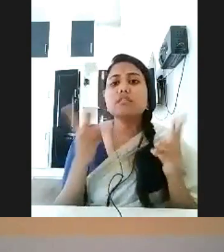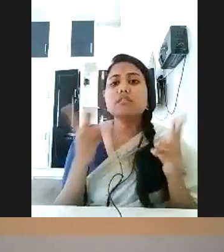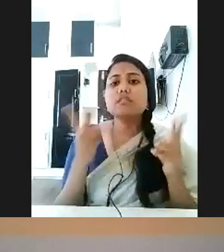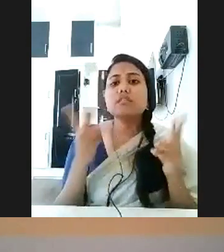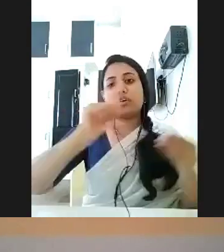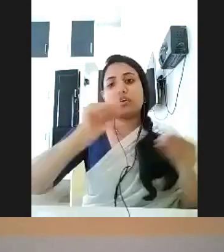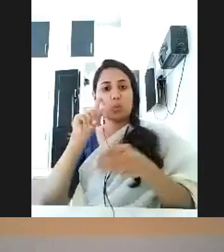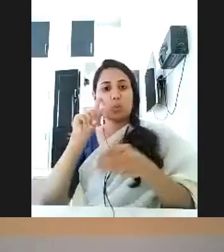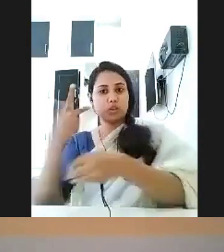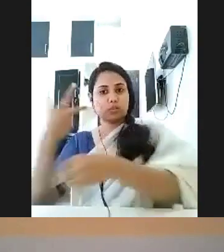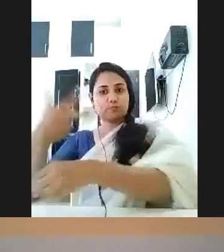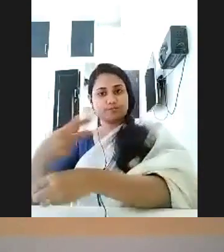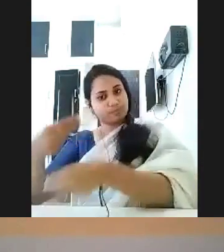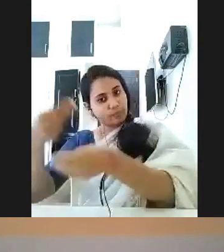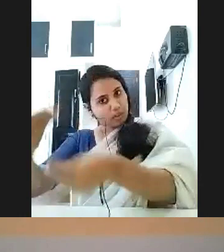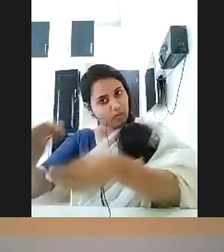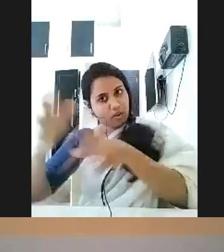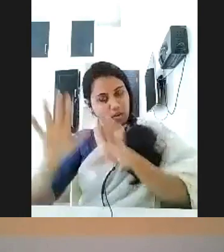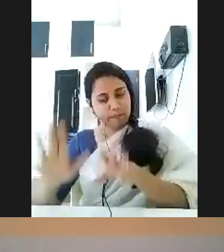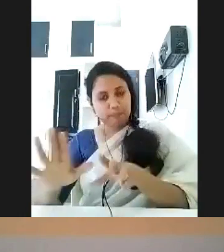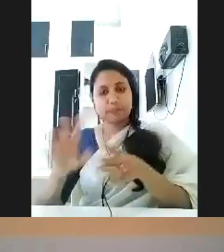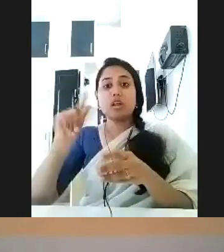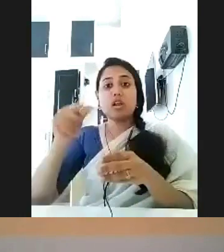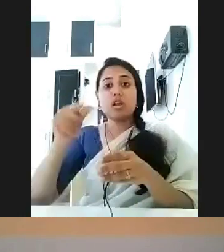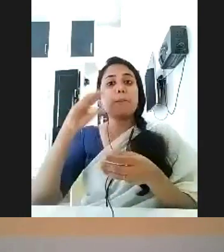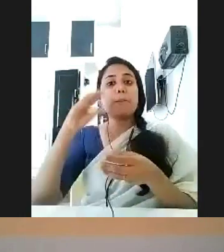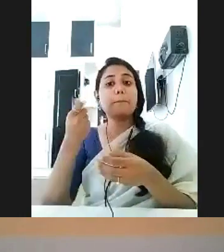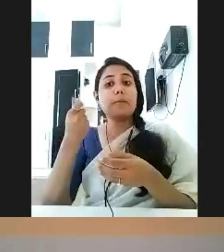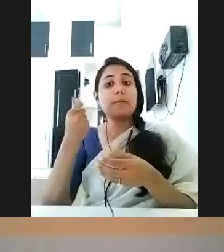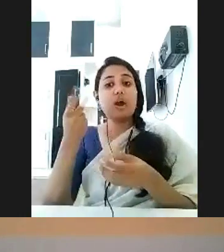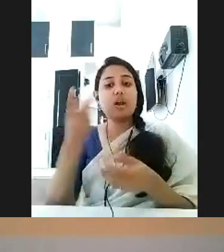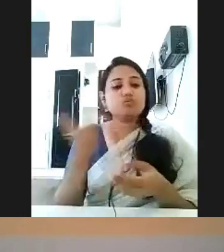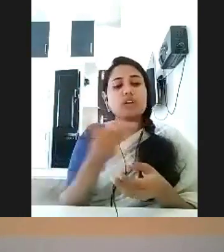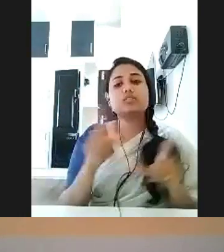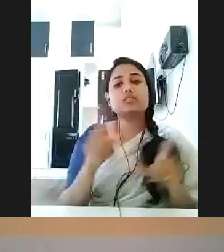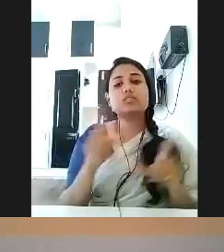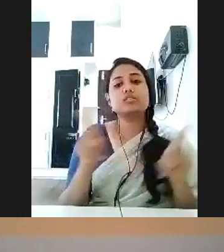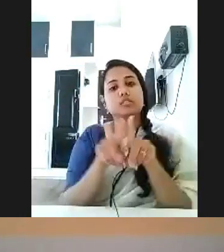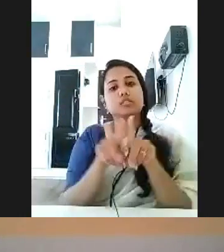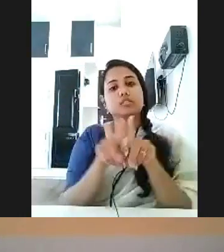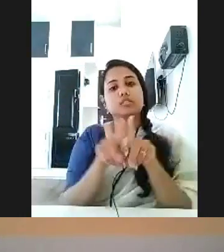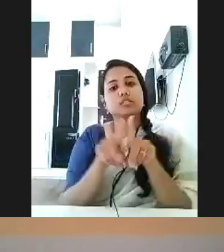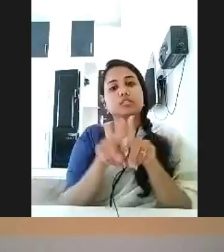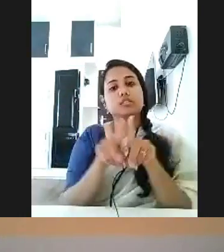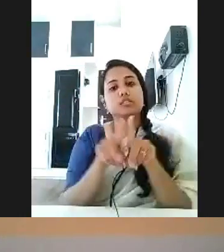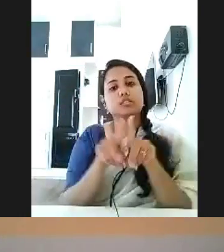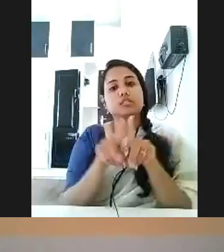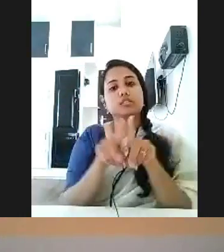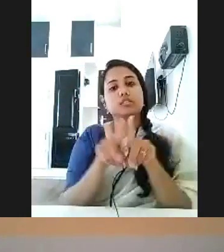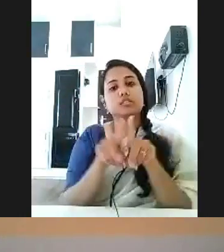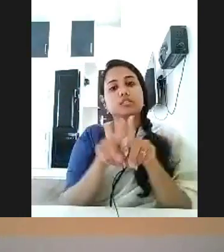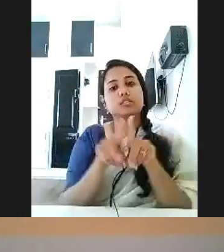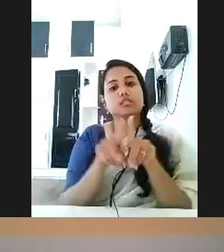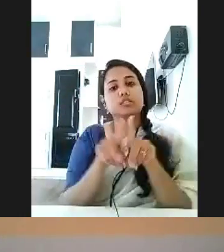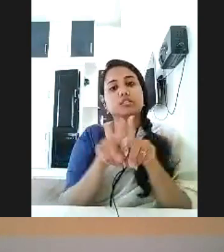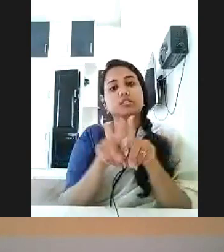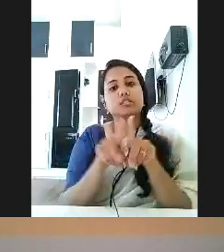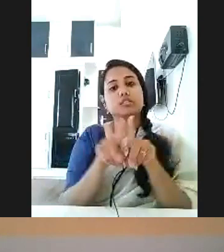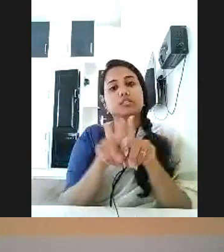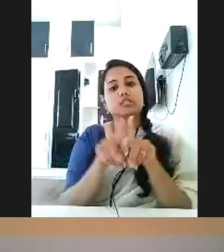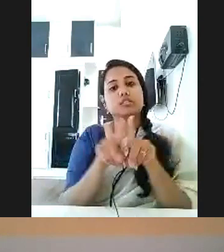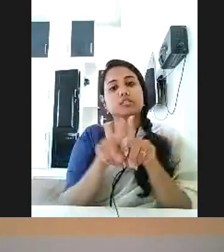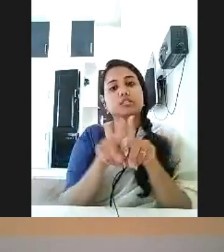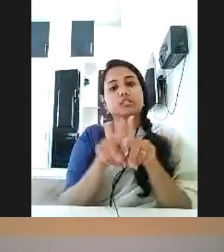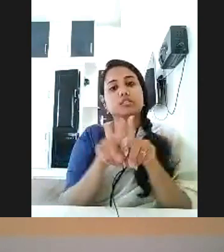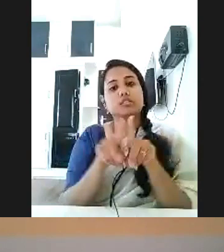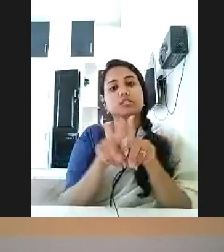ആണ്. അതിന്റെ കോസ്റ്റ് നോക്കാൻ പോയാൽ ഓൾമോസ്റ്റ് സെയിം കോസ്റ്റ് തന്നെ ആയിരിക്കുള്ളൂ. ത്രൂ ഔട്ട് ലൈഫ് എന്ന് നോക്കാൻ പോയാൽ ഓൾമോസ്റ്റ് ഒരു സെയിം കോസ്റ്റ് ആണ് ആയിരിക്കും. പ്ലസ്